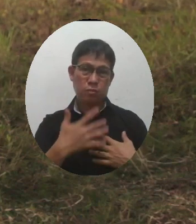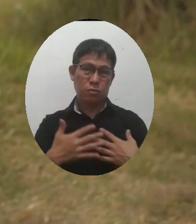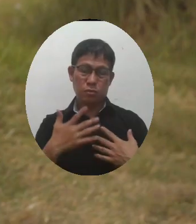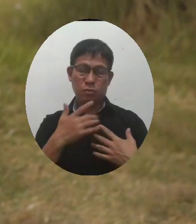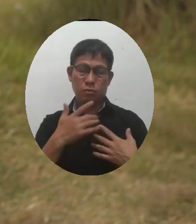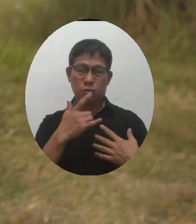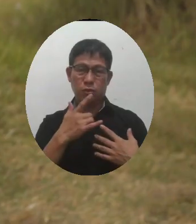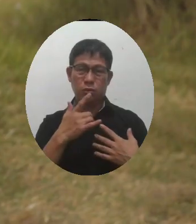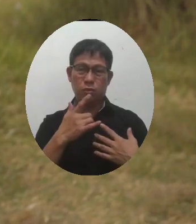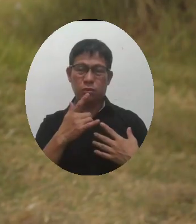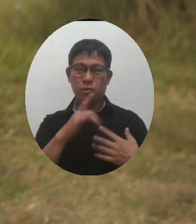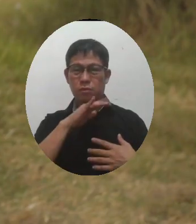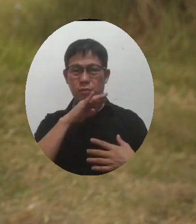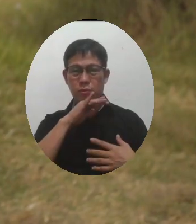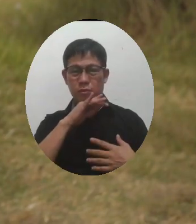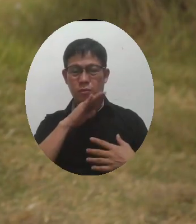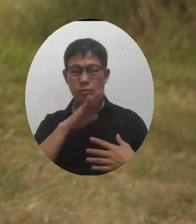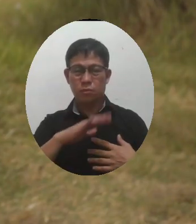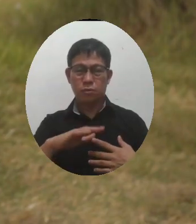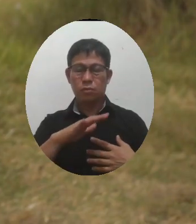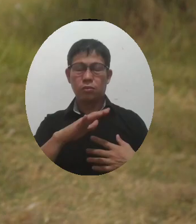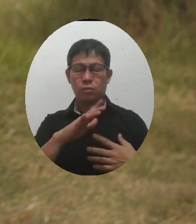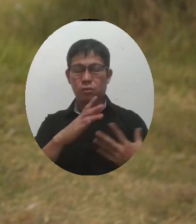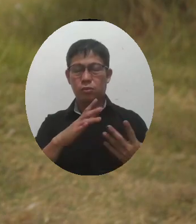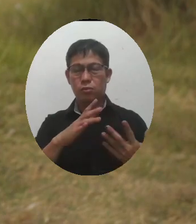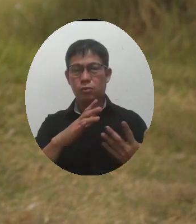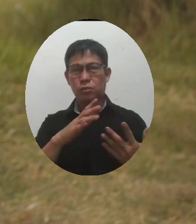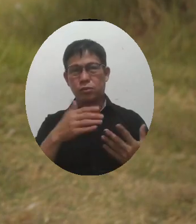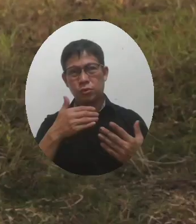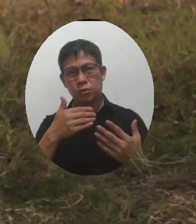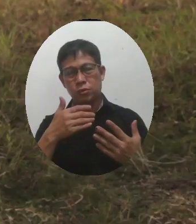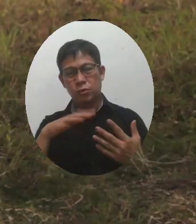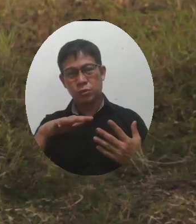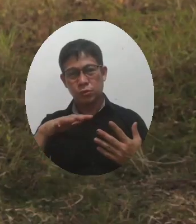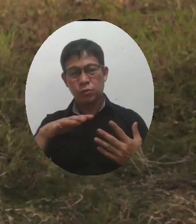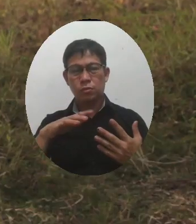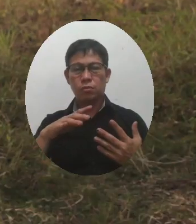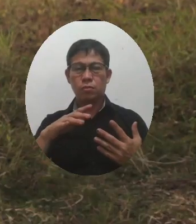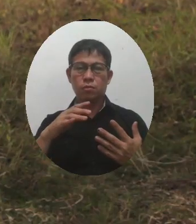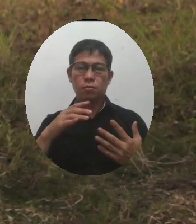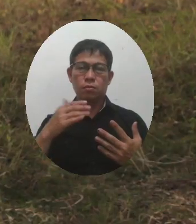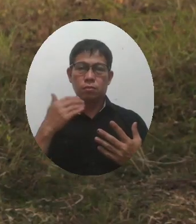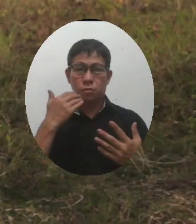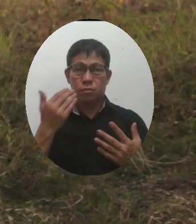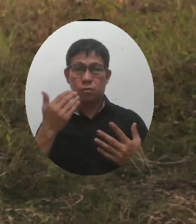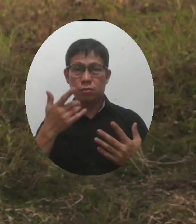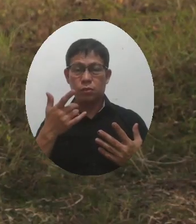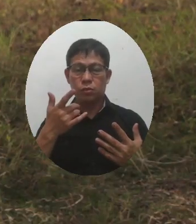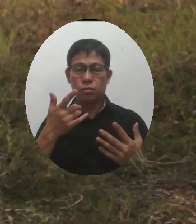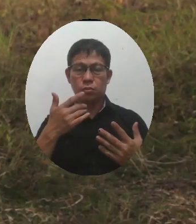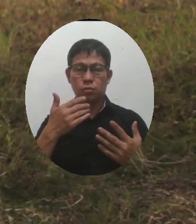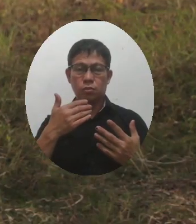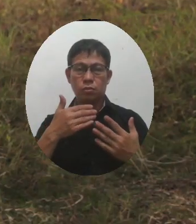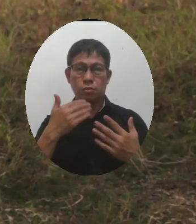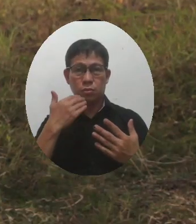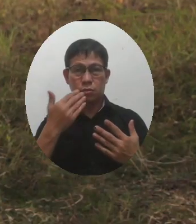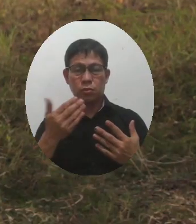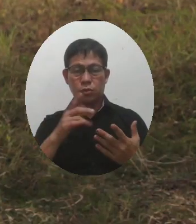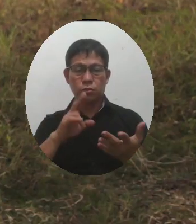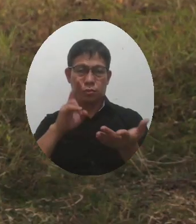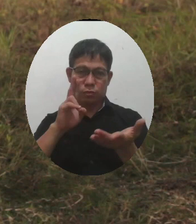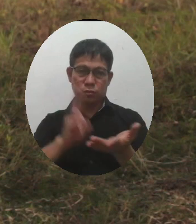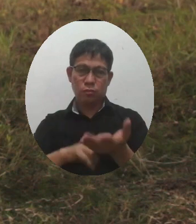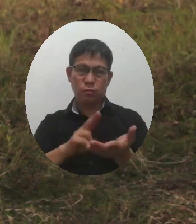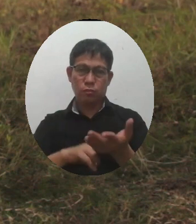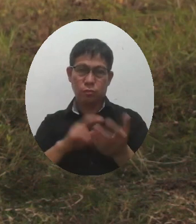inaamag. Nag-risky talaga siya hanggang sinabi sa akin na papawala na po siya. Pinapirma po ako if ipare-revive